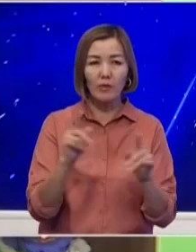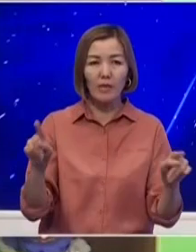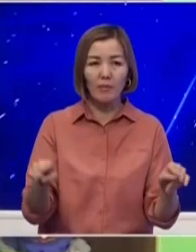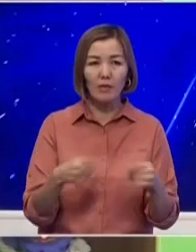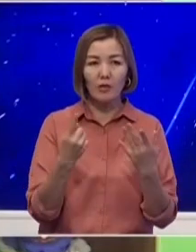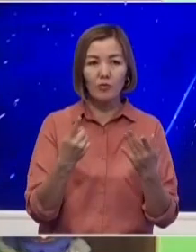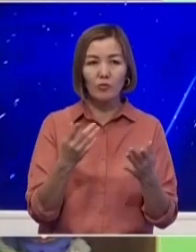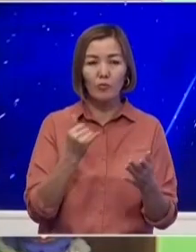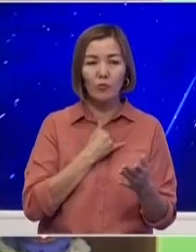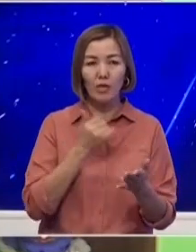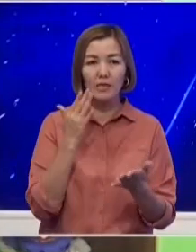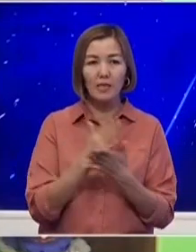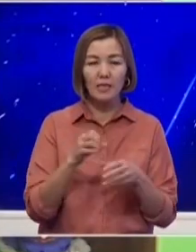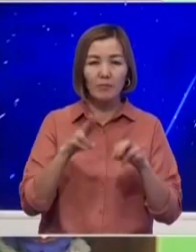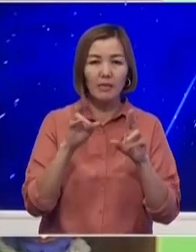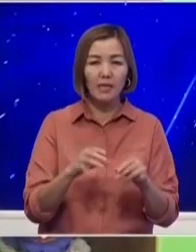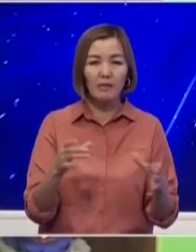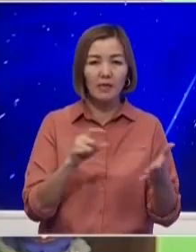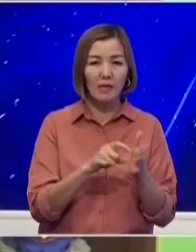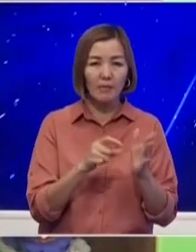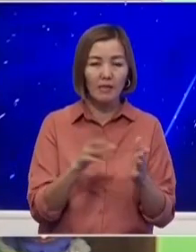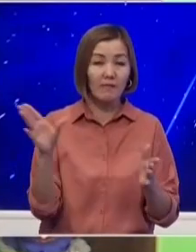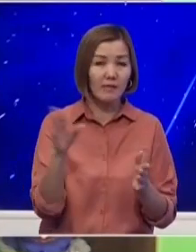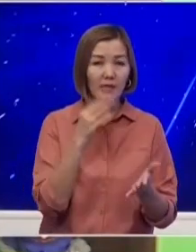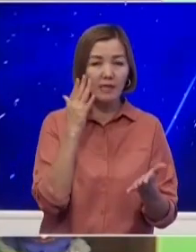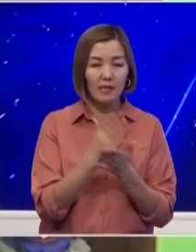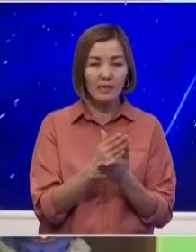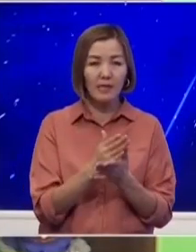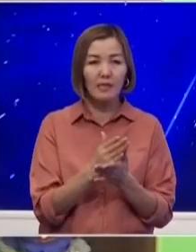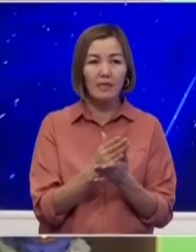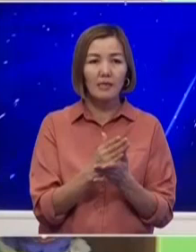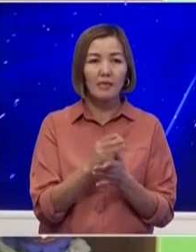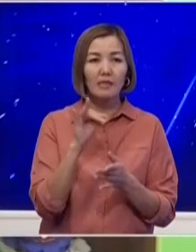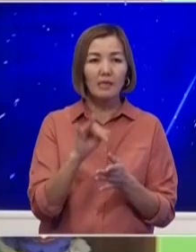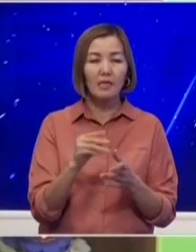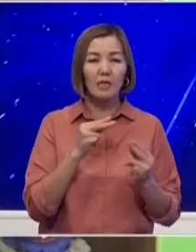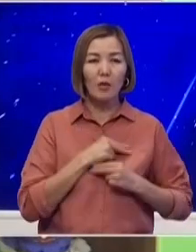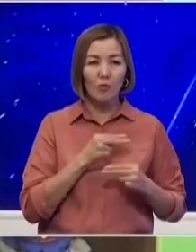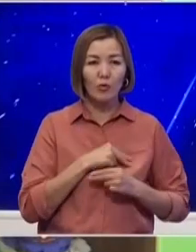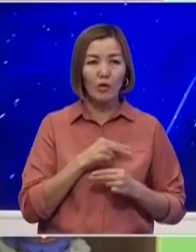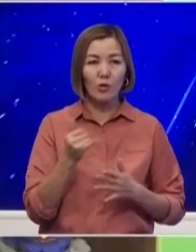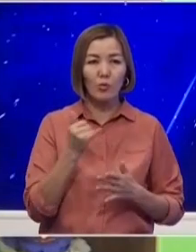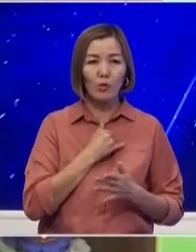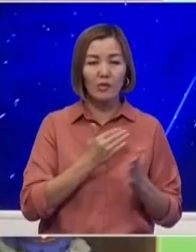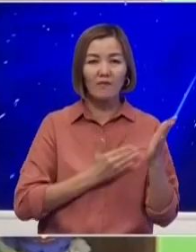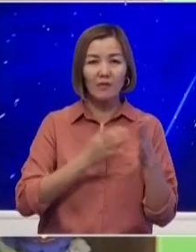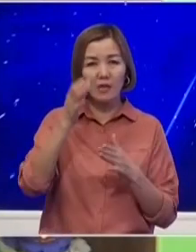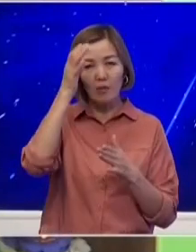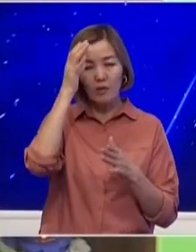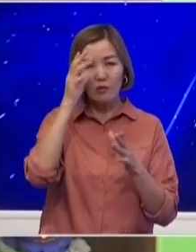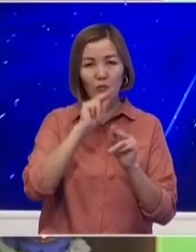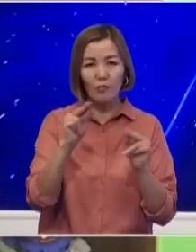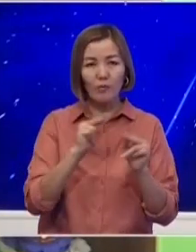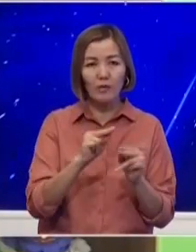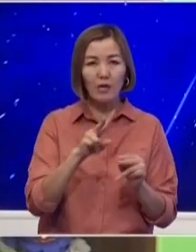реабилитационным. У нас есть специализированные кабинеты, все специализированные кабинеты. И работают у нас высокообразованные специалисты, такие